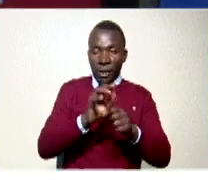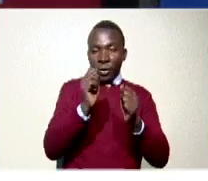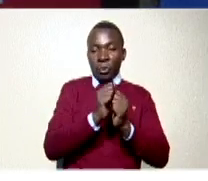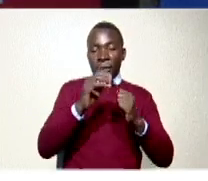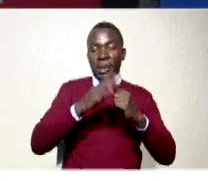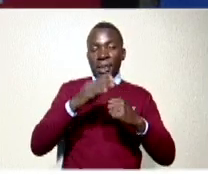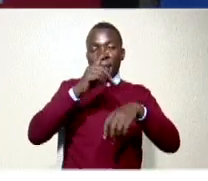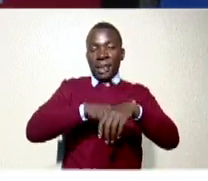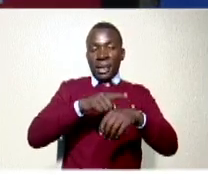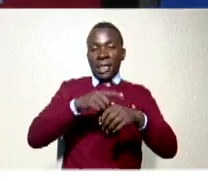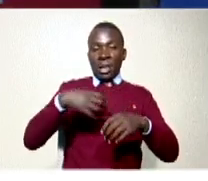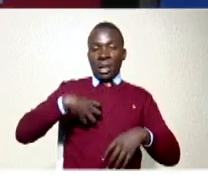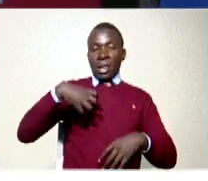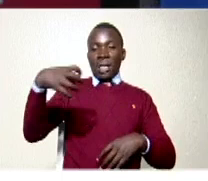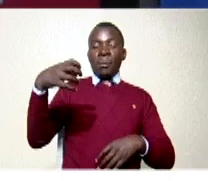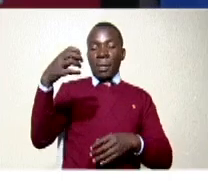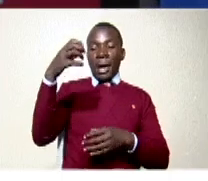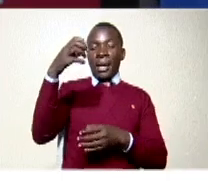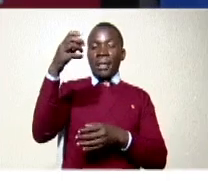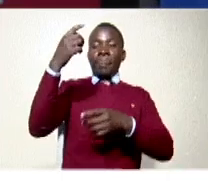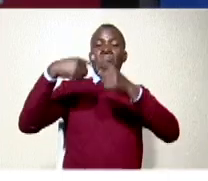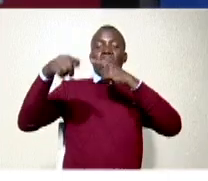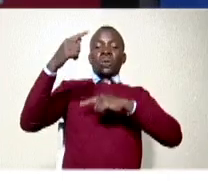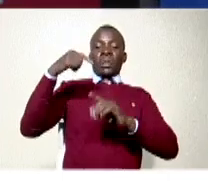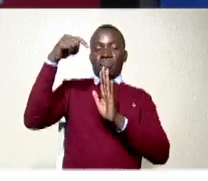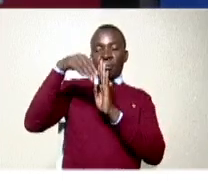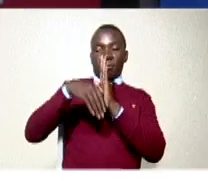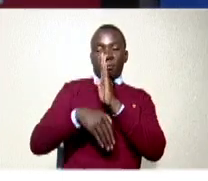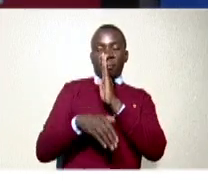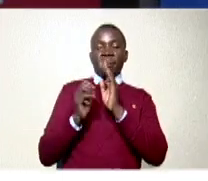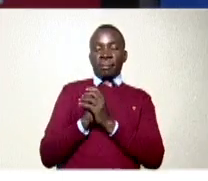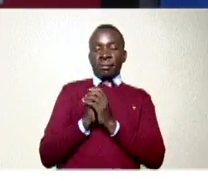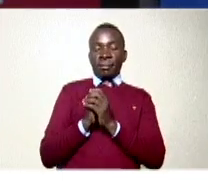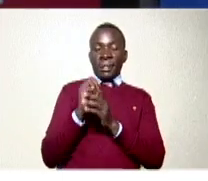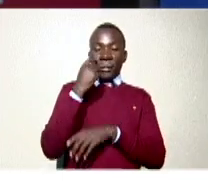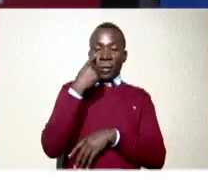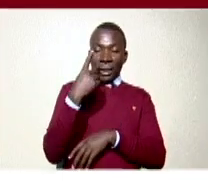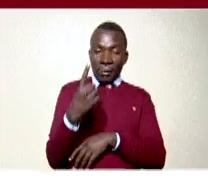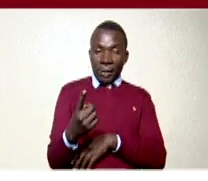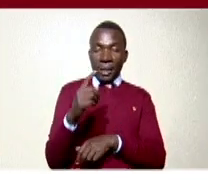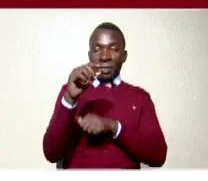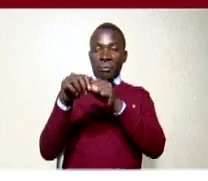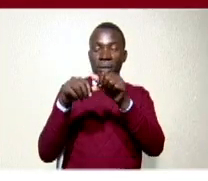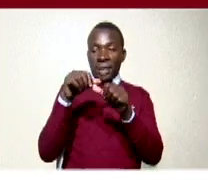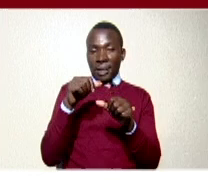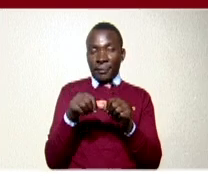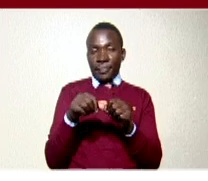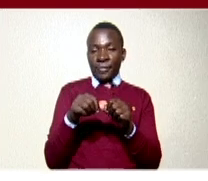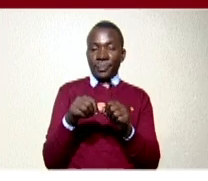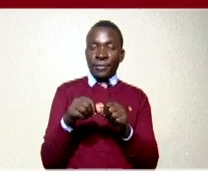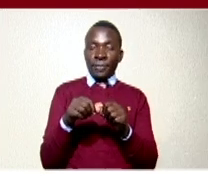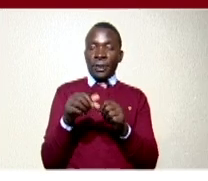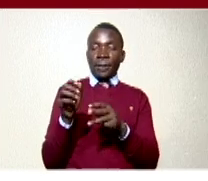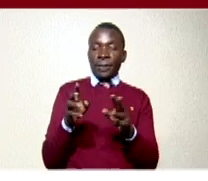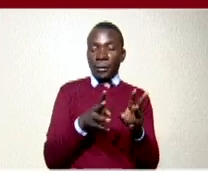igihe ubukungu bwasaga n'ubusubira hasi. Turebye rero ku bijyanye